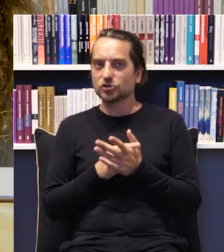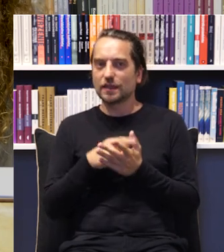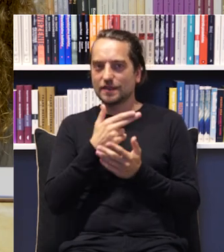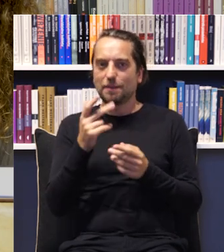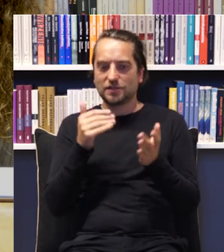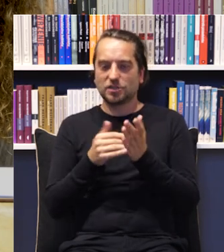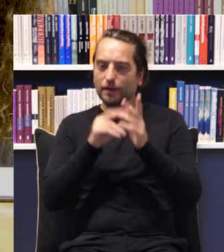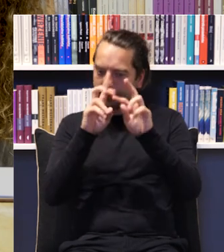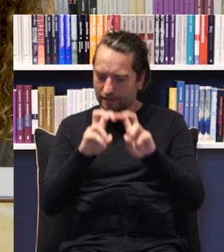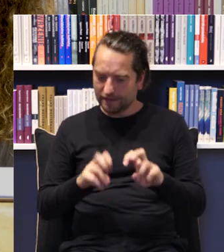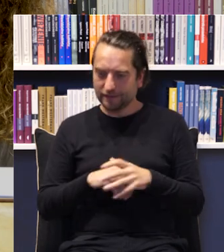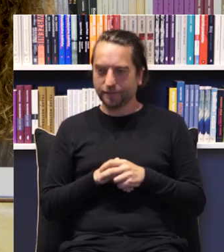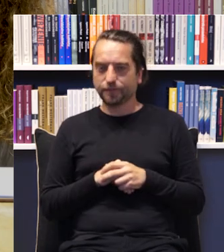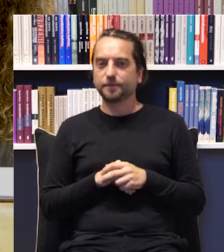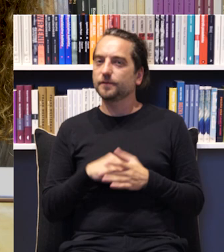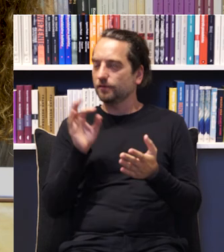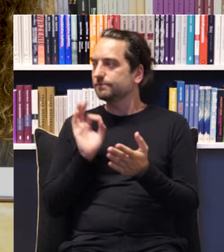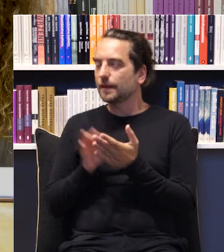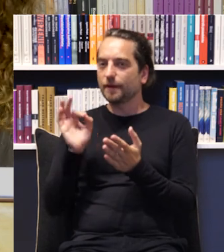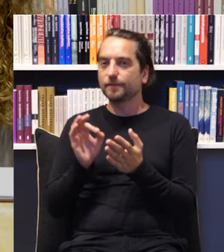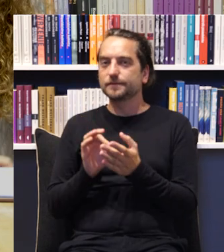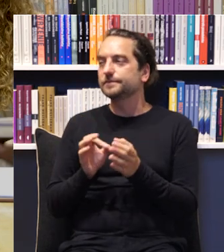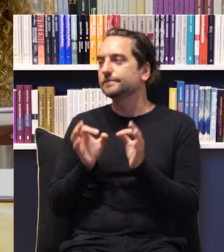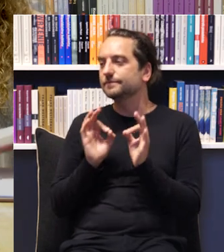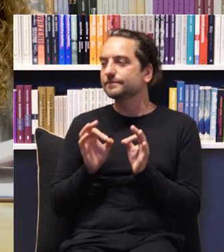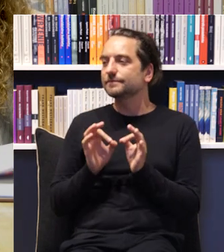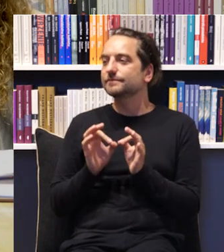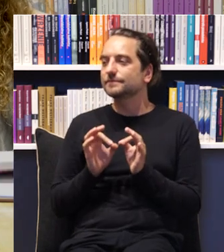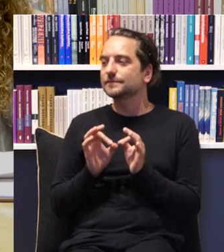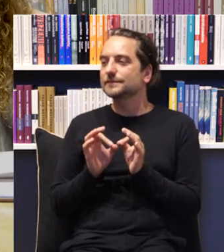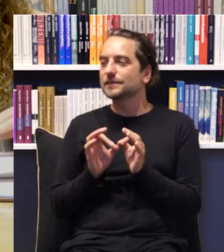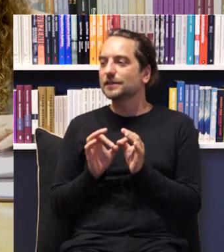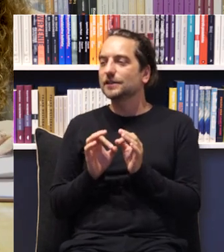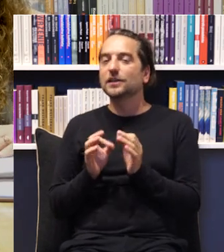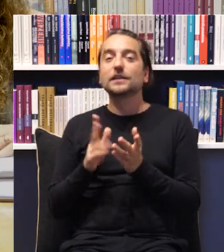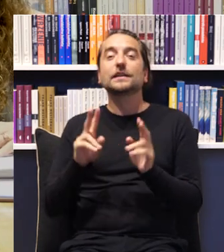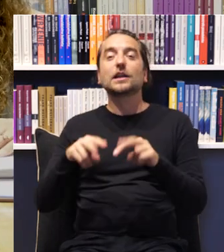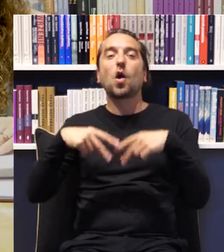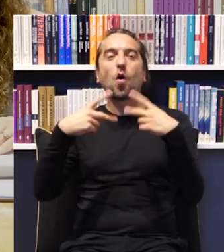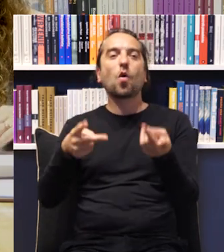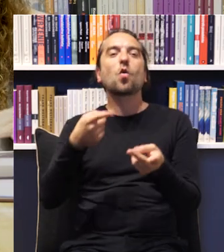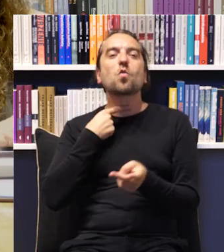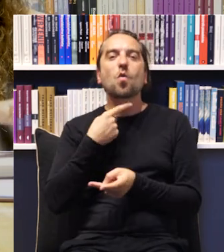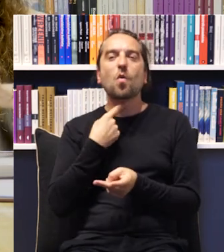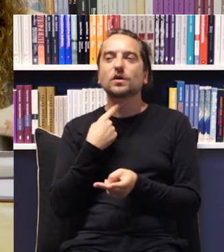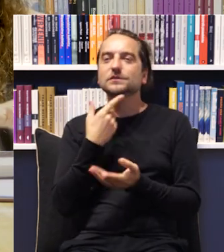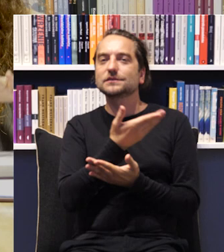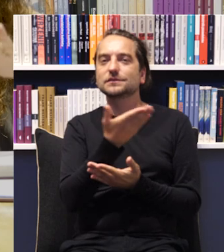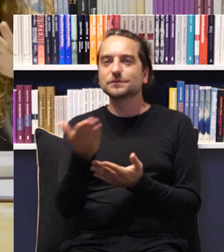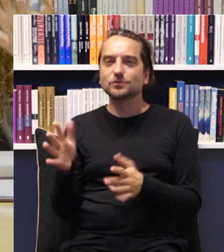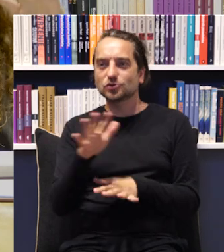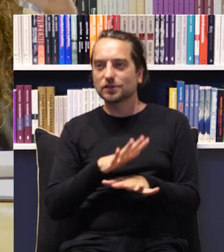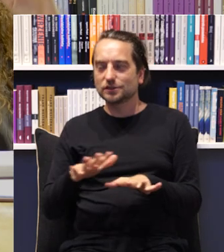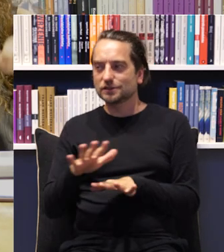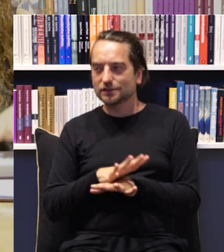ogóle. No to z całą pewnością. Dobra, to mieliśmy oddać innym głosom przestrzeń,